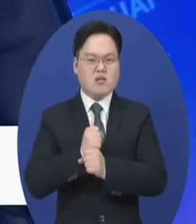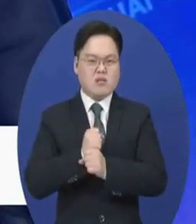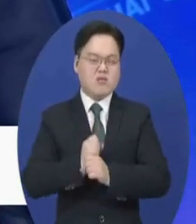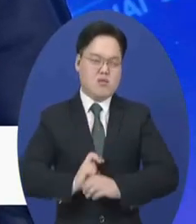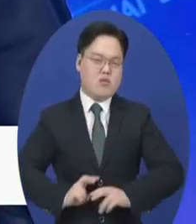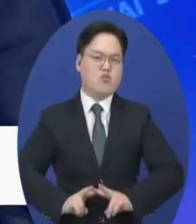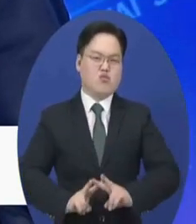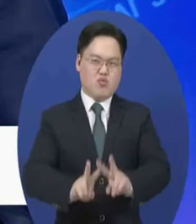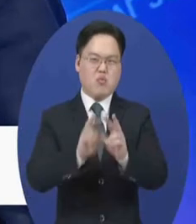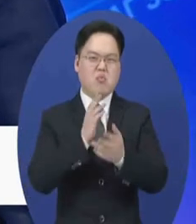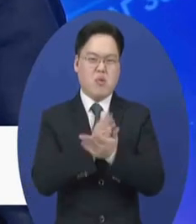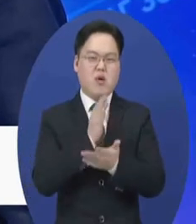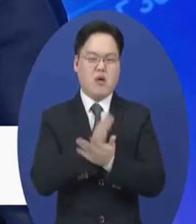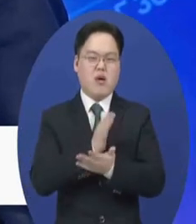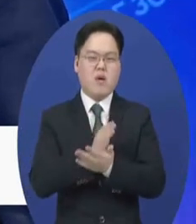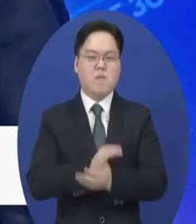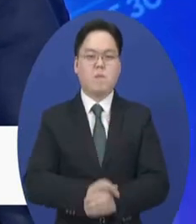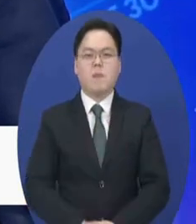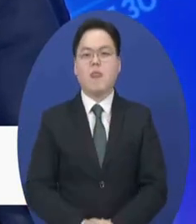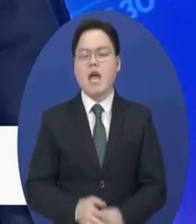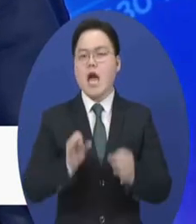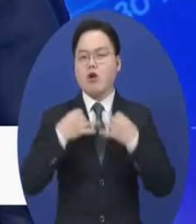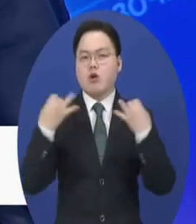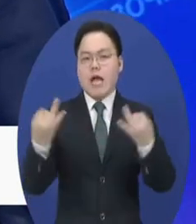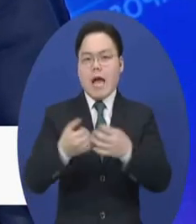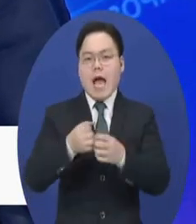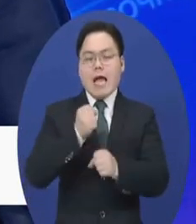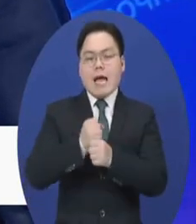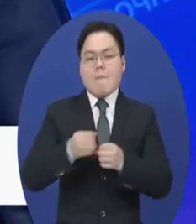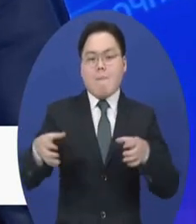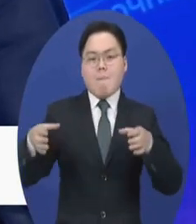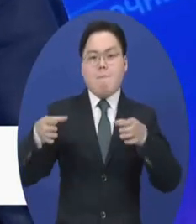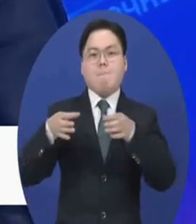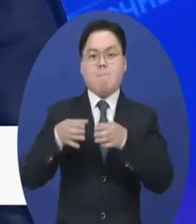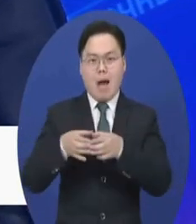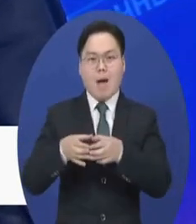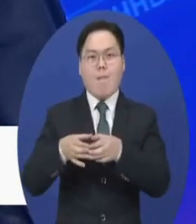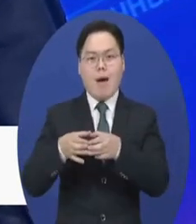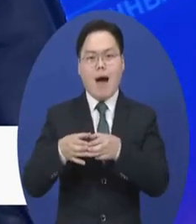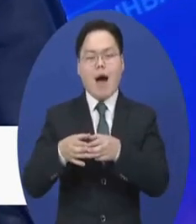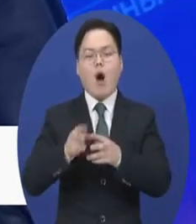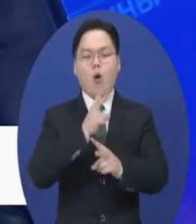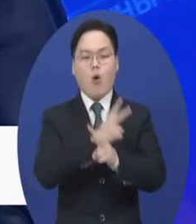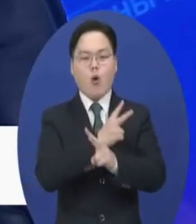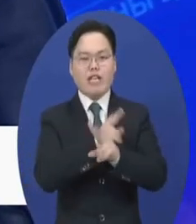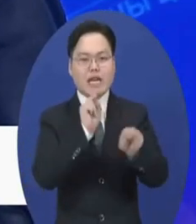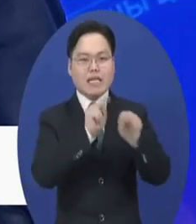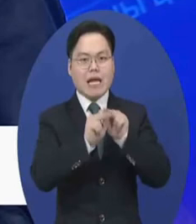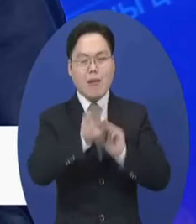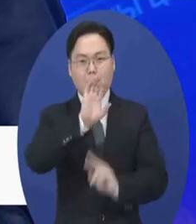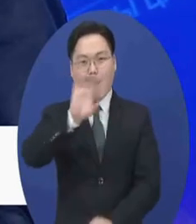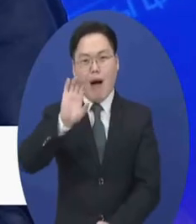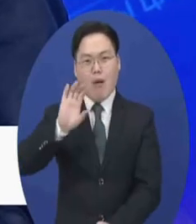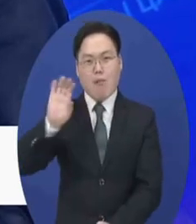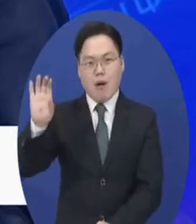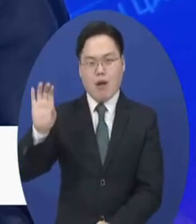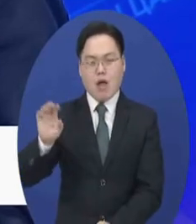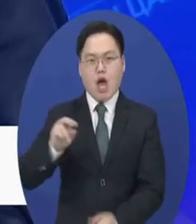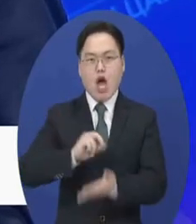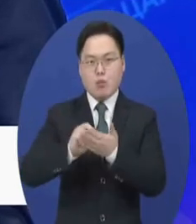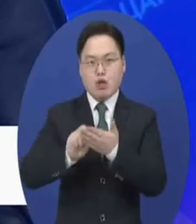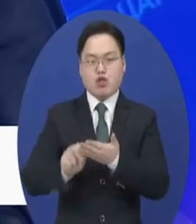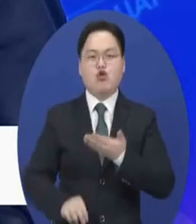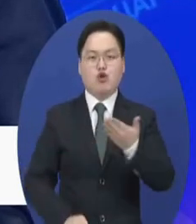хэлбэр олцсон баг. Тэгэхээр бид нэр одоо их хурлын ажлын хэсгээс бид нэр энэ хууль хяналтын шалгах байгууллагуудад бол